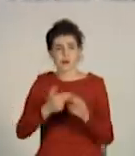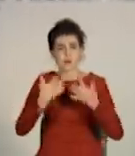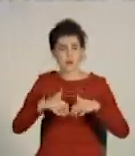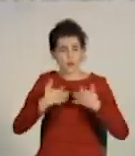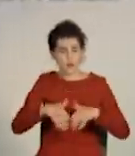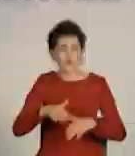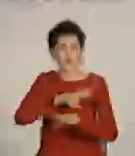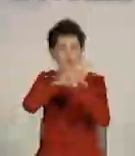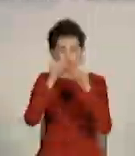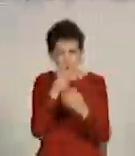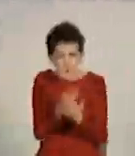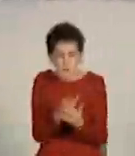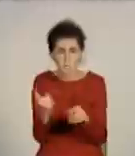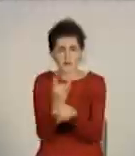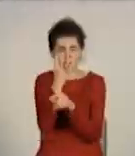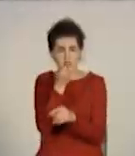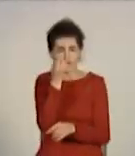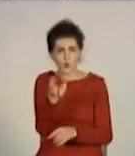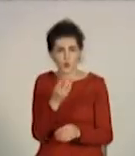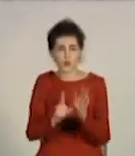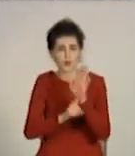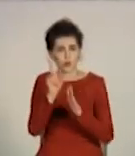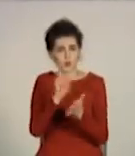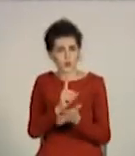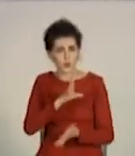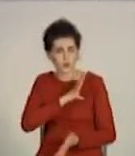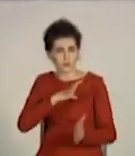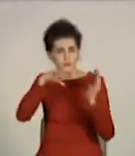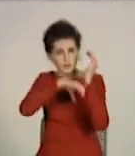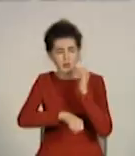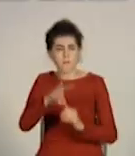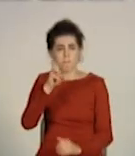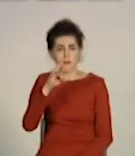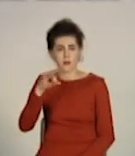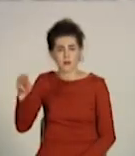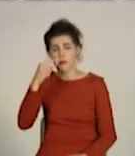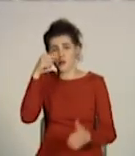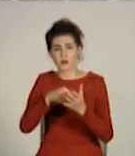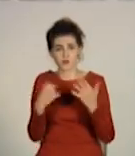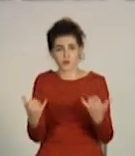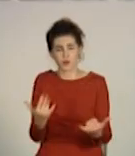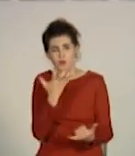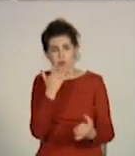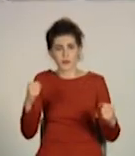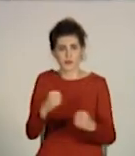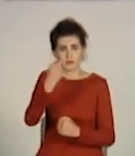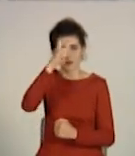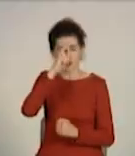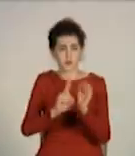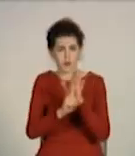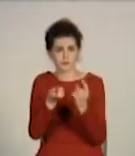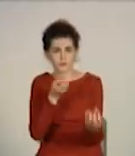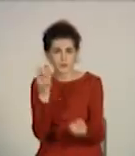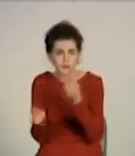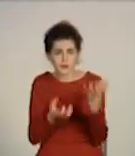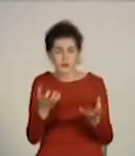зазвичай першоцвіти на цьому місці з'являються наприкінці березня. Втім, через аномально теплу зиму шафран, пчінка та проліски вже